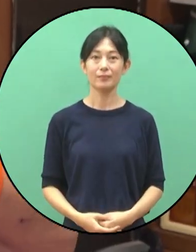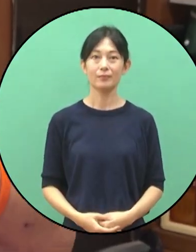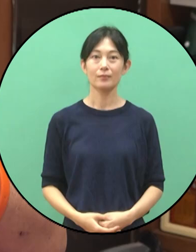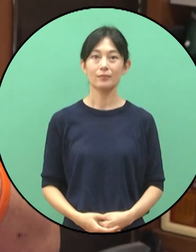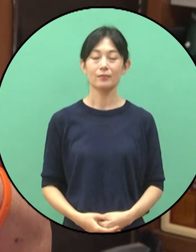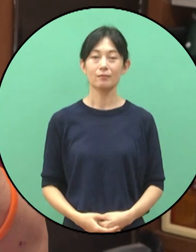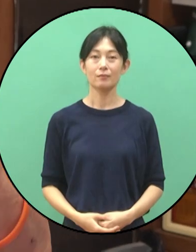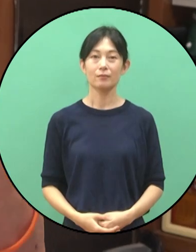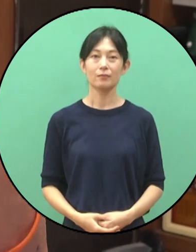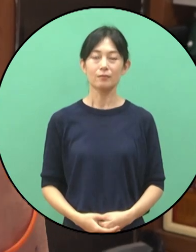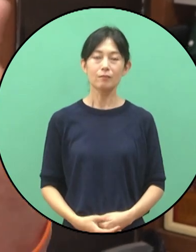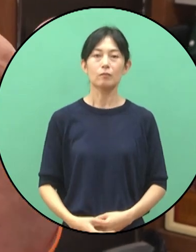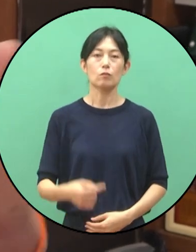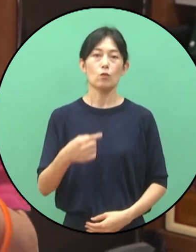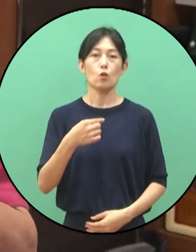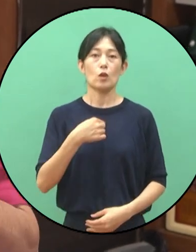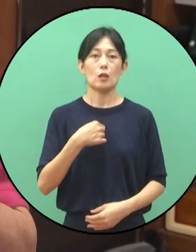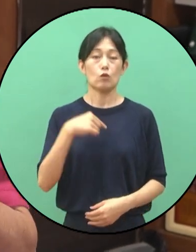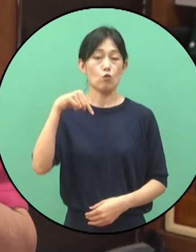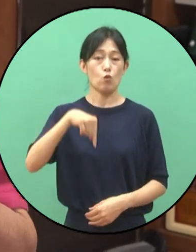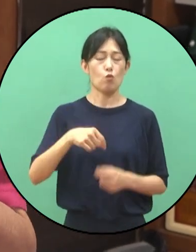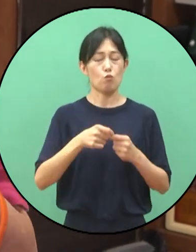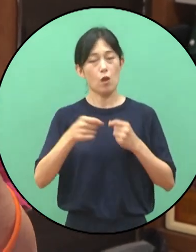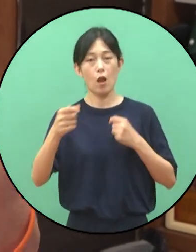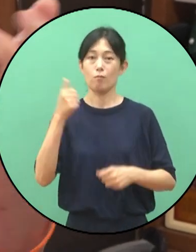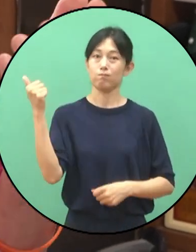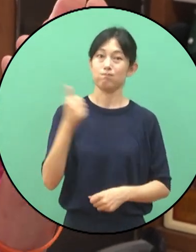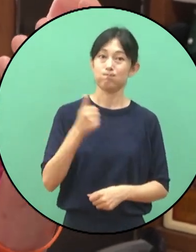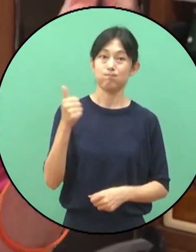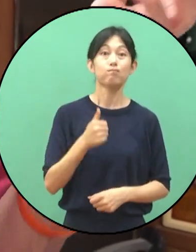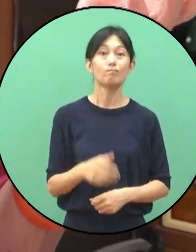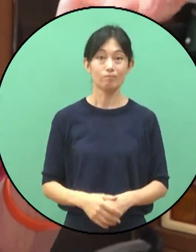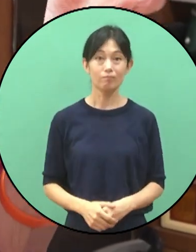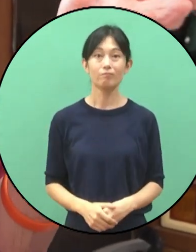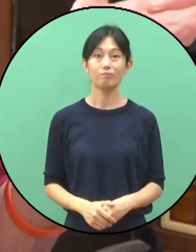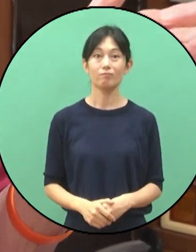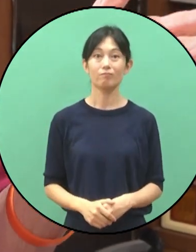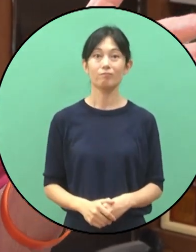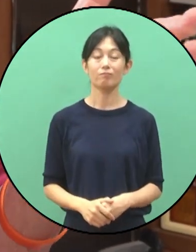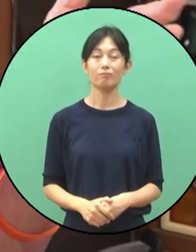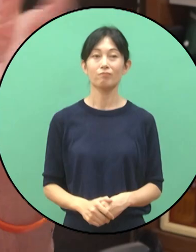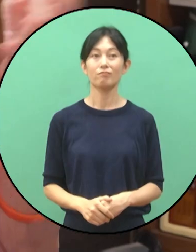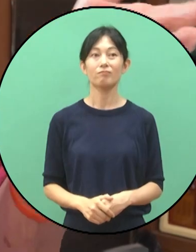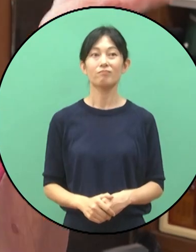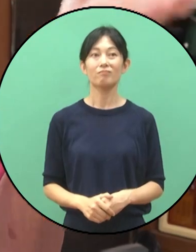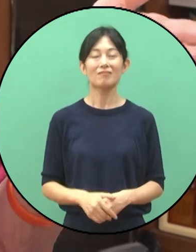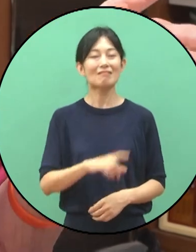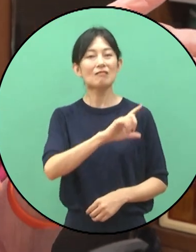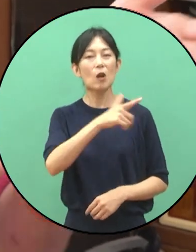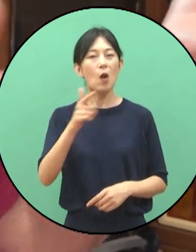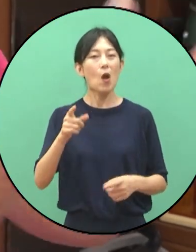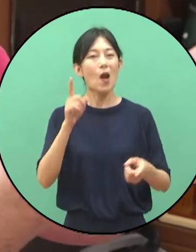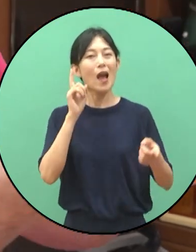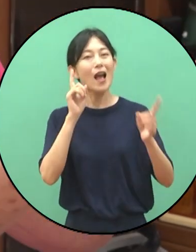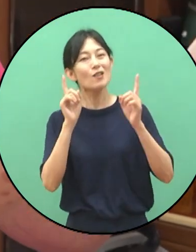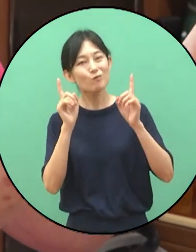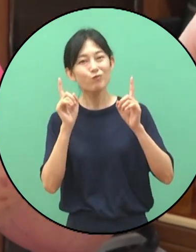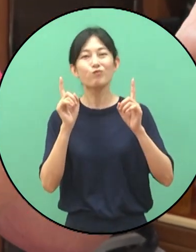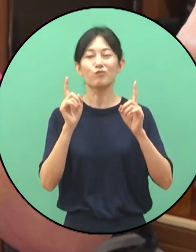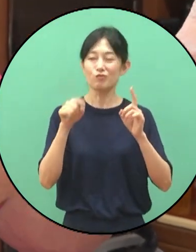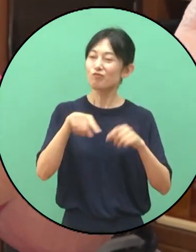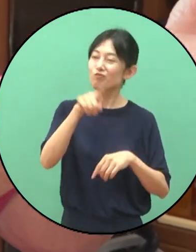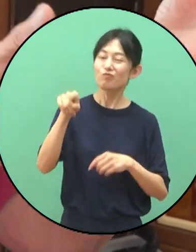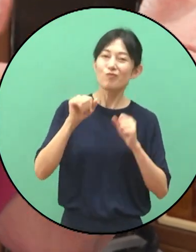私自身は長いことここさせてもらったんですけど、なんかこう来てくださって一緒にいろいろ遊んだり、こんなことした